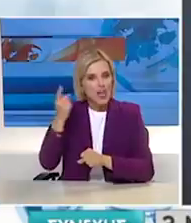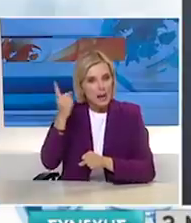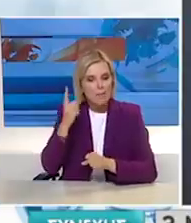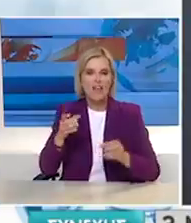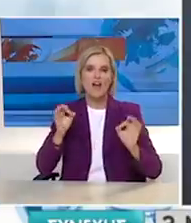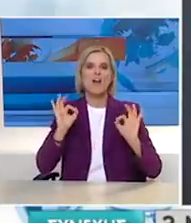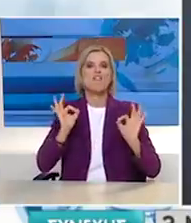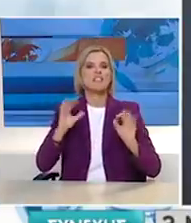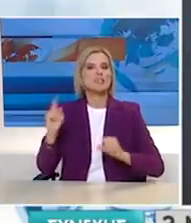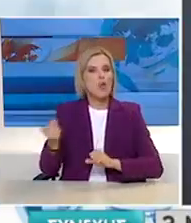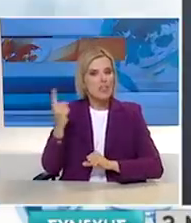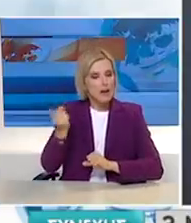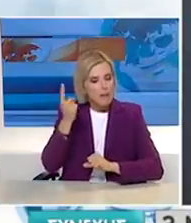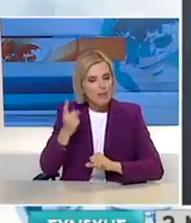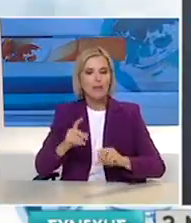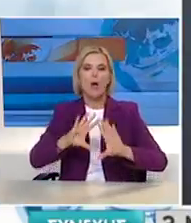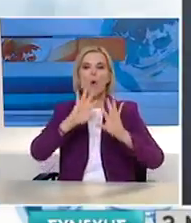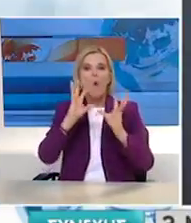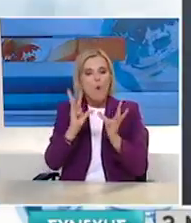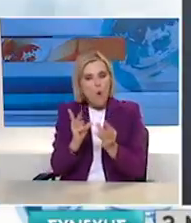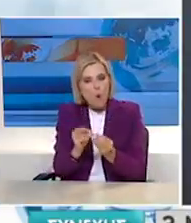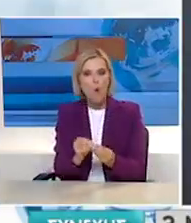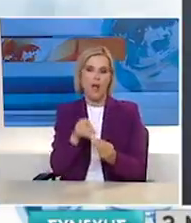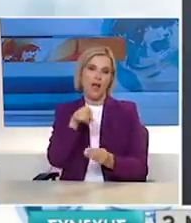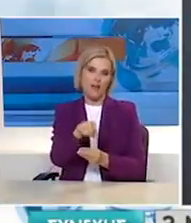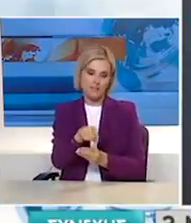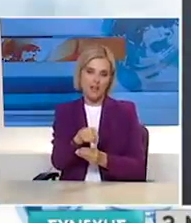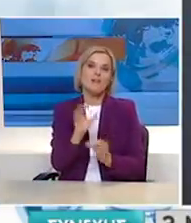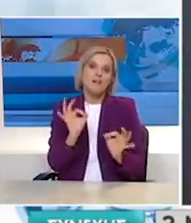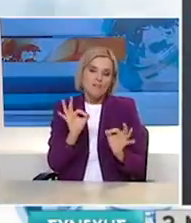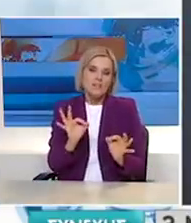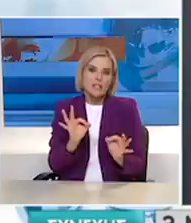φυσιοθεραπείας, κοινωνικοποίησης, αλλά και ο προσωρινός ενδεχόμενος